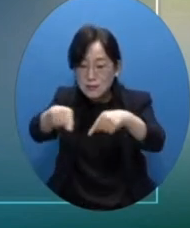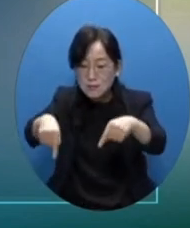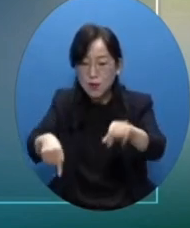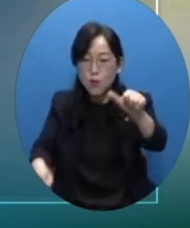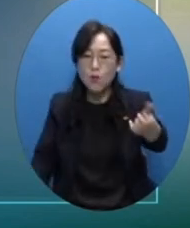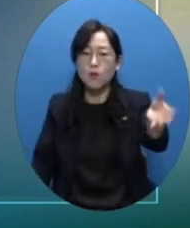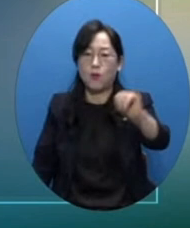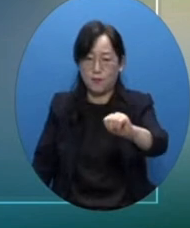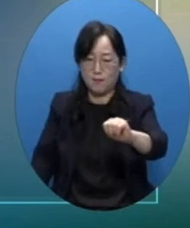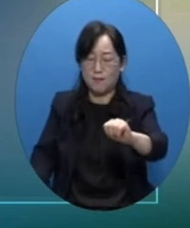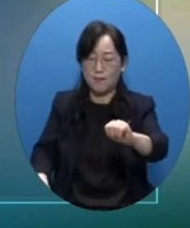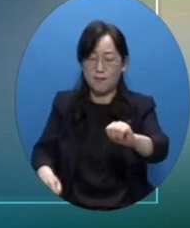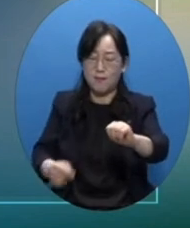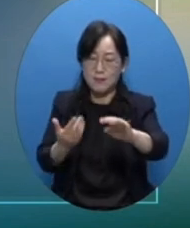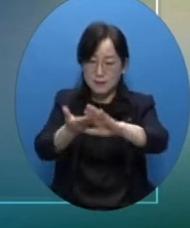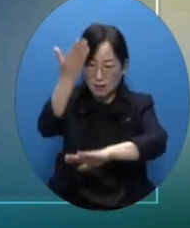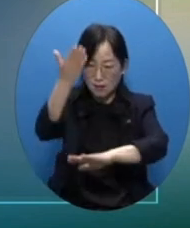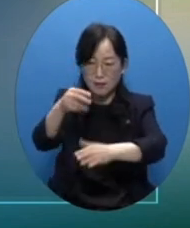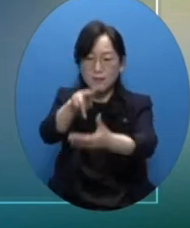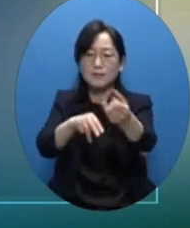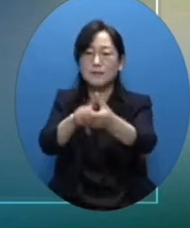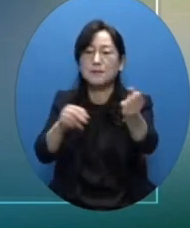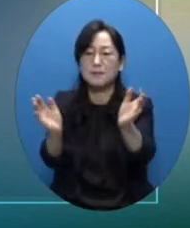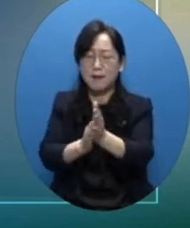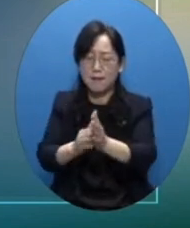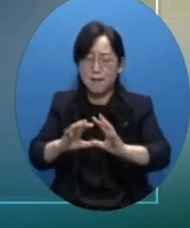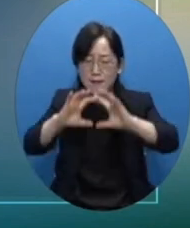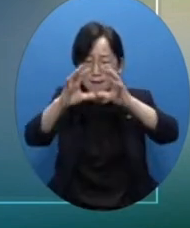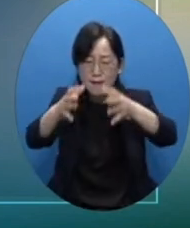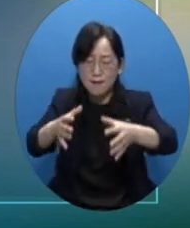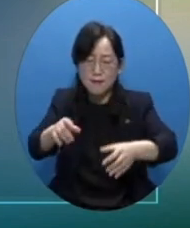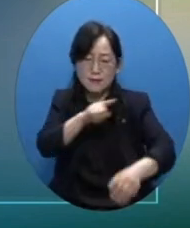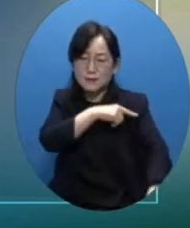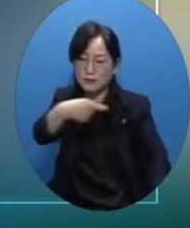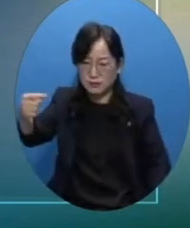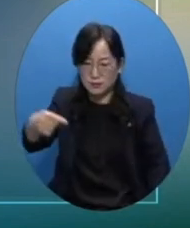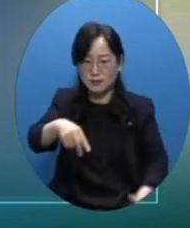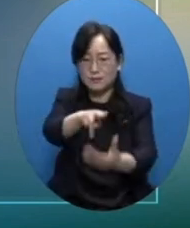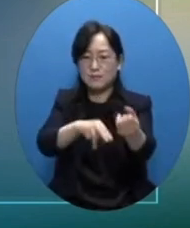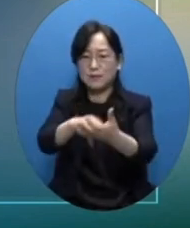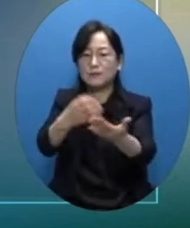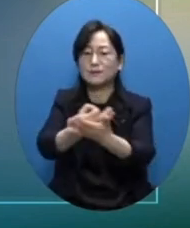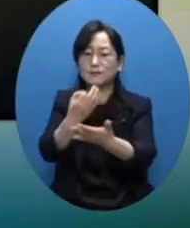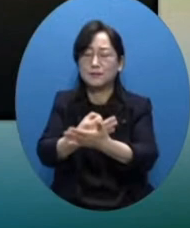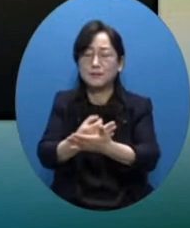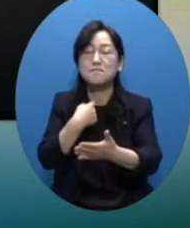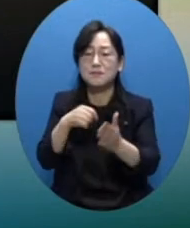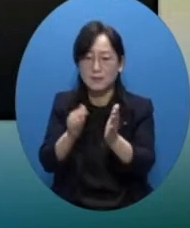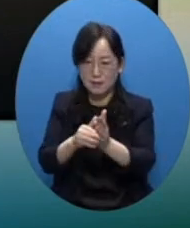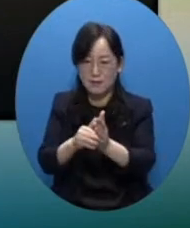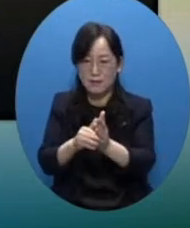5 짬 이상을 팔았어요 세계에서 가장 많은 음반을 판 그러한 가수인데